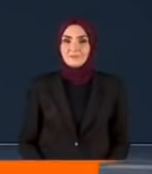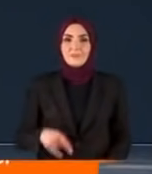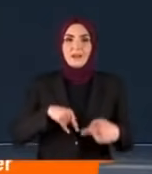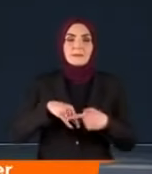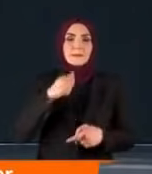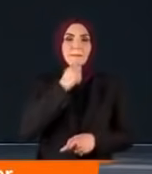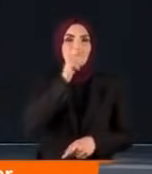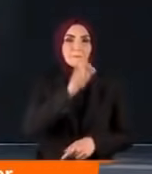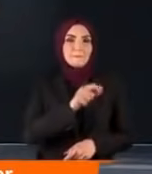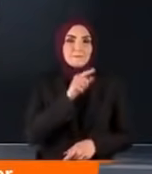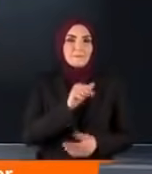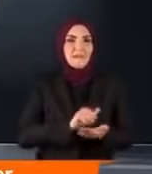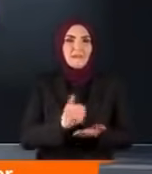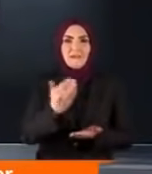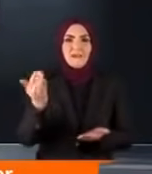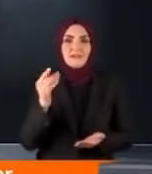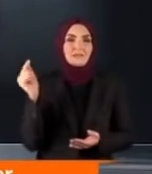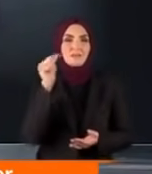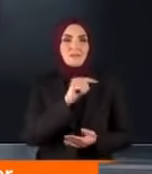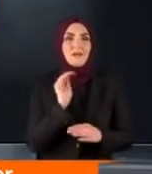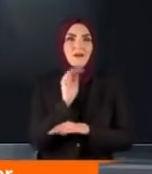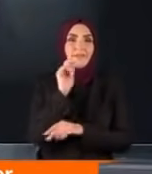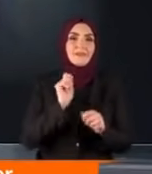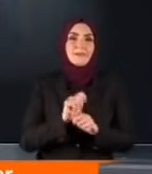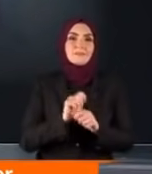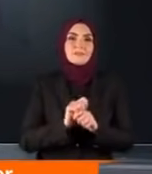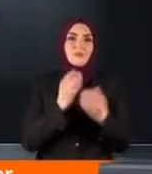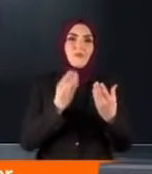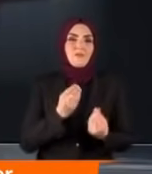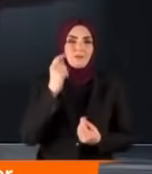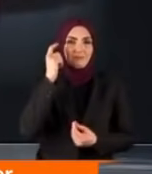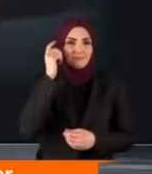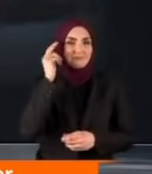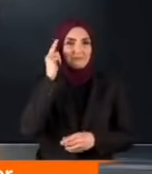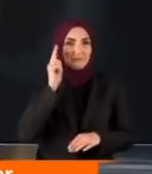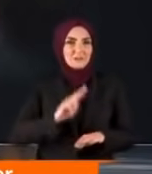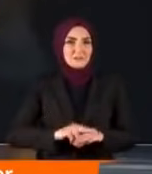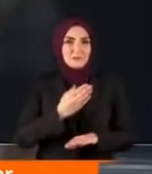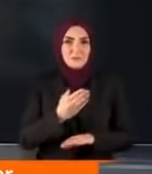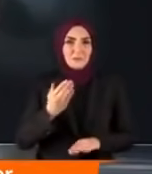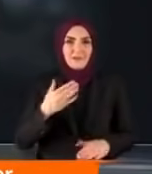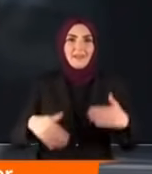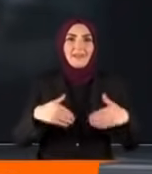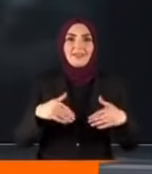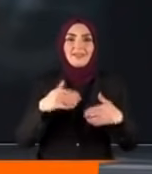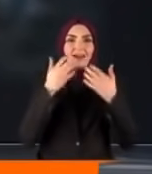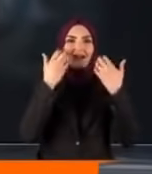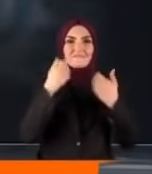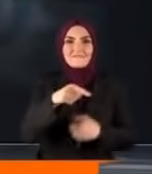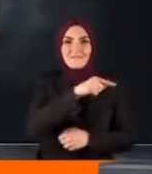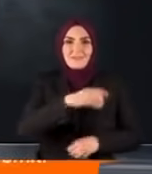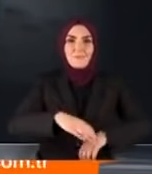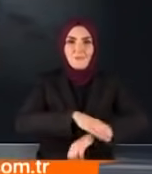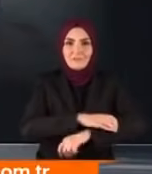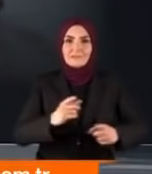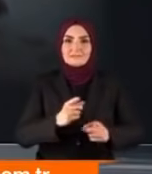Hasan Kızıl, herkes onu hayat tamircisi olarak tanır. Engelli hayvanları yaptığı protezlerle yeniden hayata bağlayan hayat